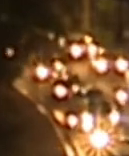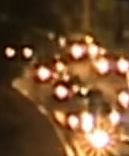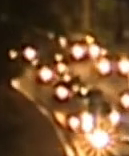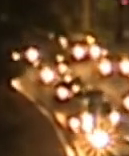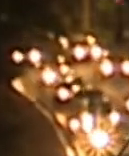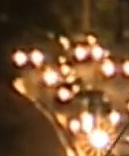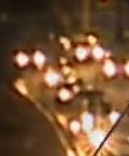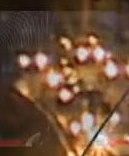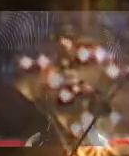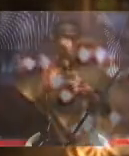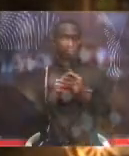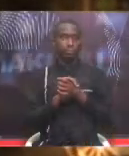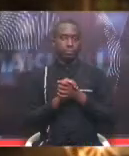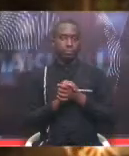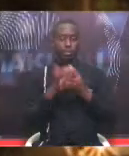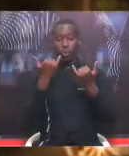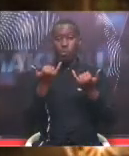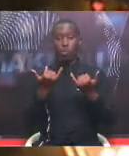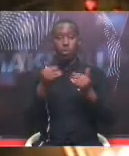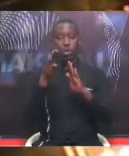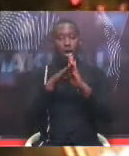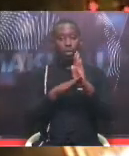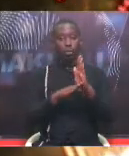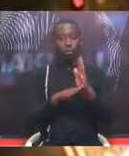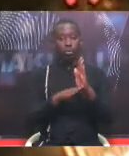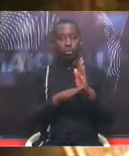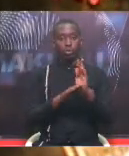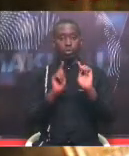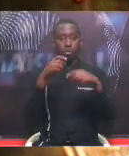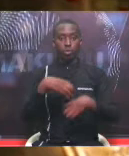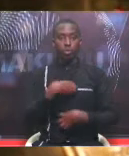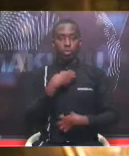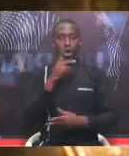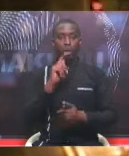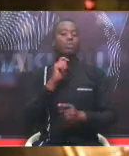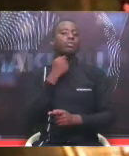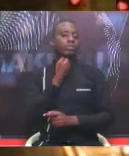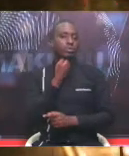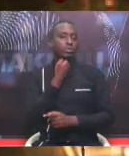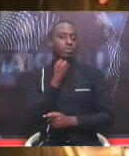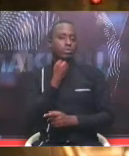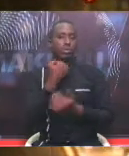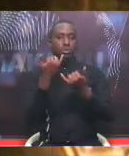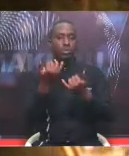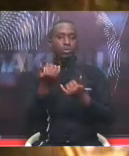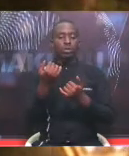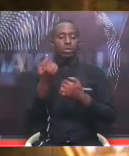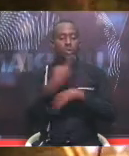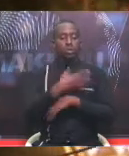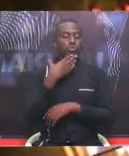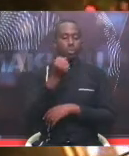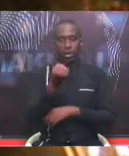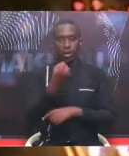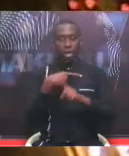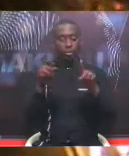gutumikira abadutumye. Kuri ubu ngubu gahunda yo gusura imfungwa n'abagororwa yariri ku munsi wo kwa gatanu, ariko iyi gahunda